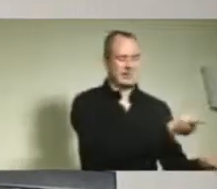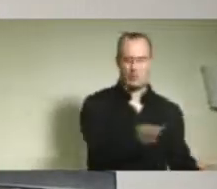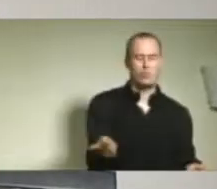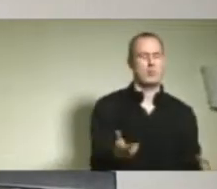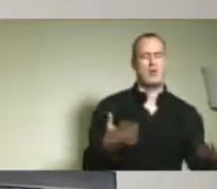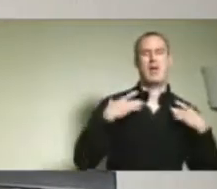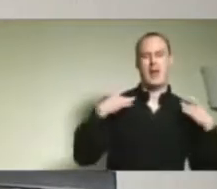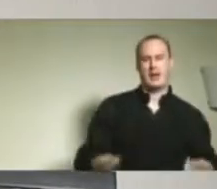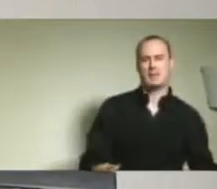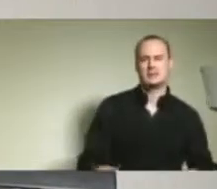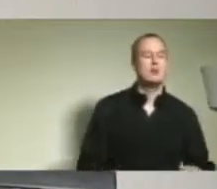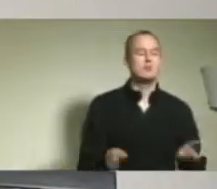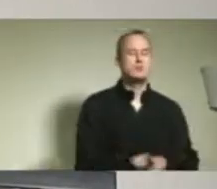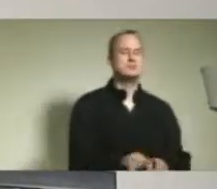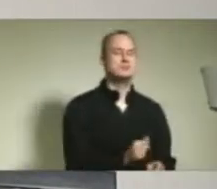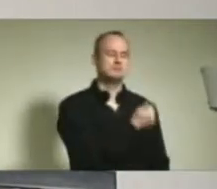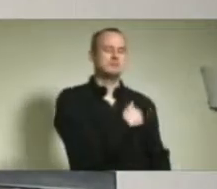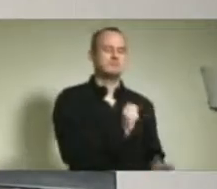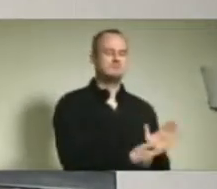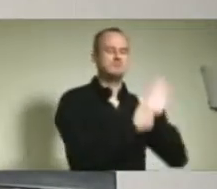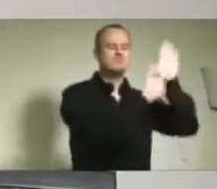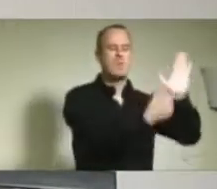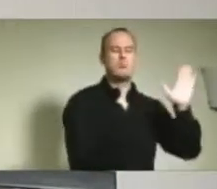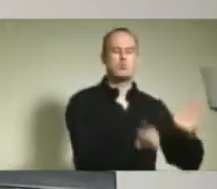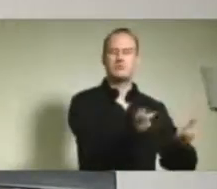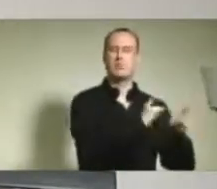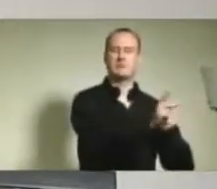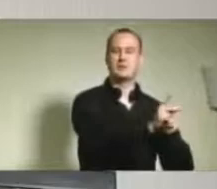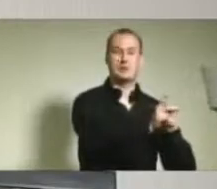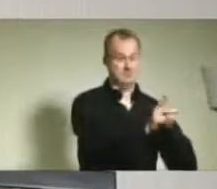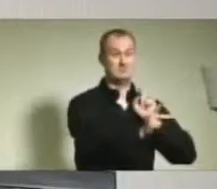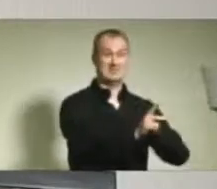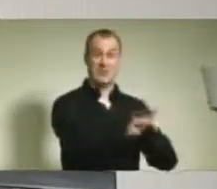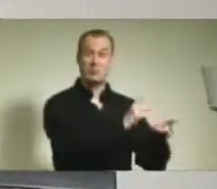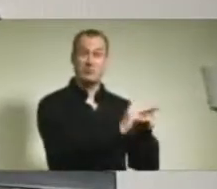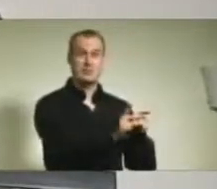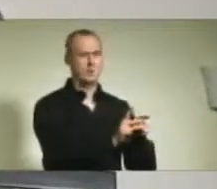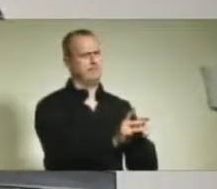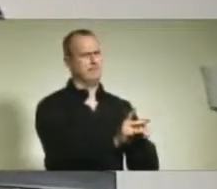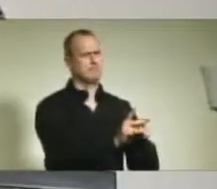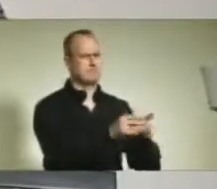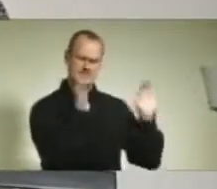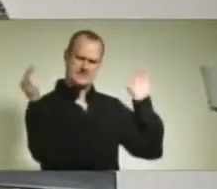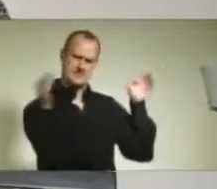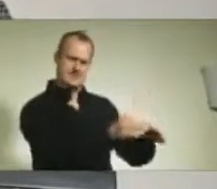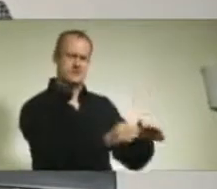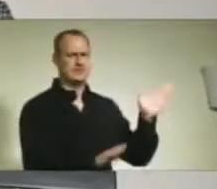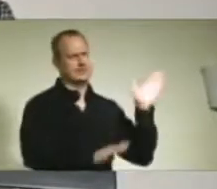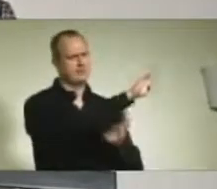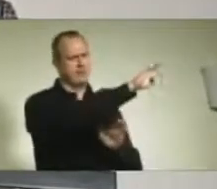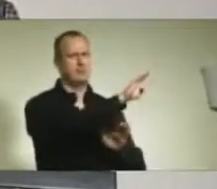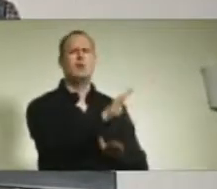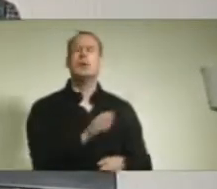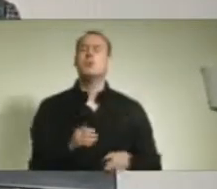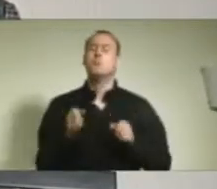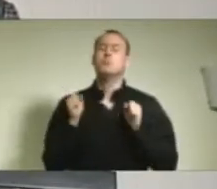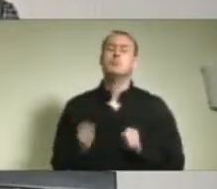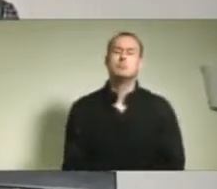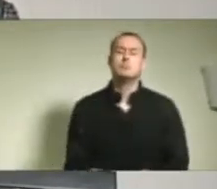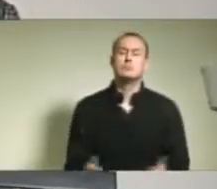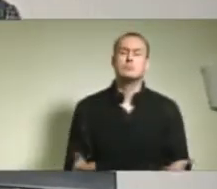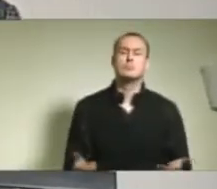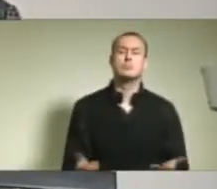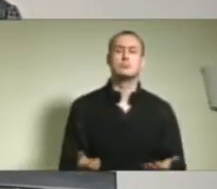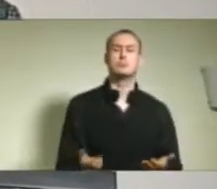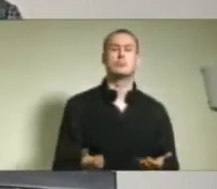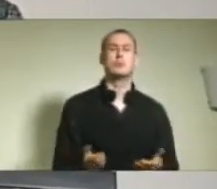qu'on a aussi beaucoup travaillé sur l'évolution professionnelle. C'est-à-dire qu'on peut très bien être d'un niveau